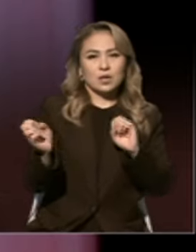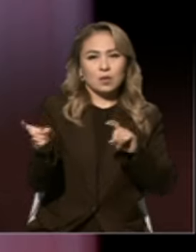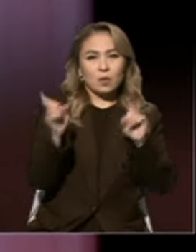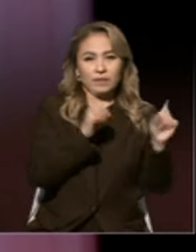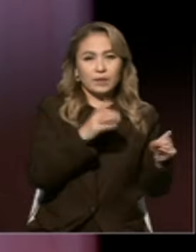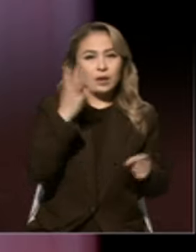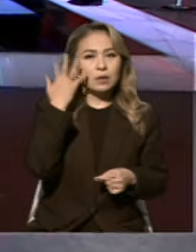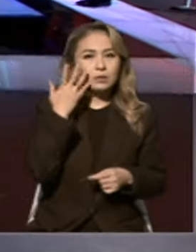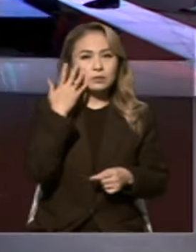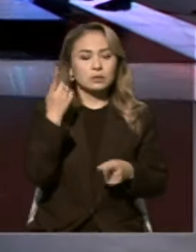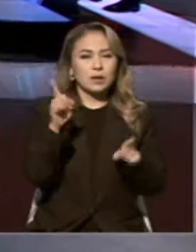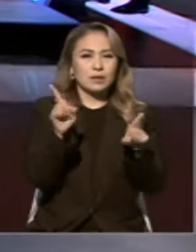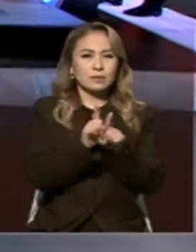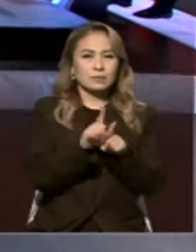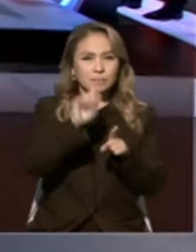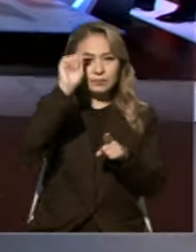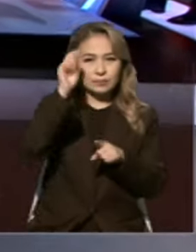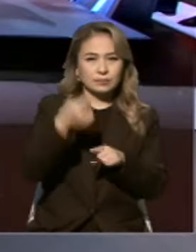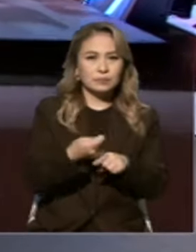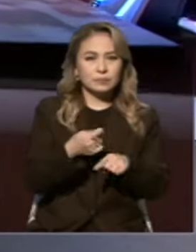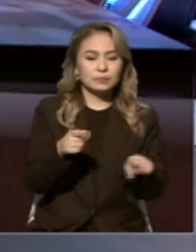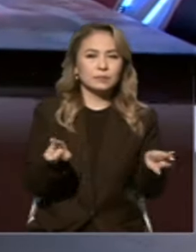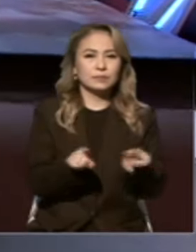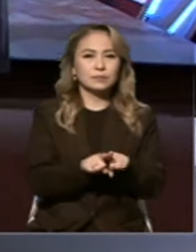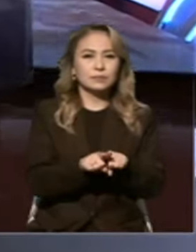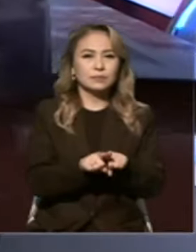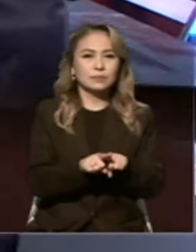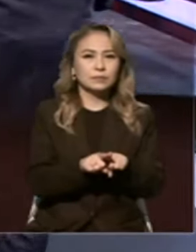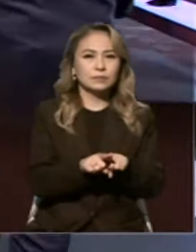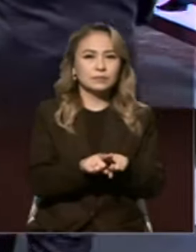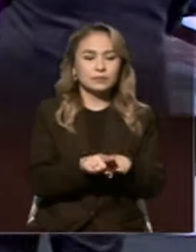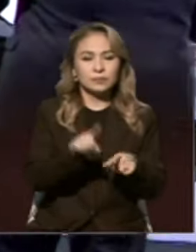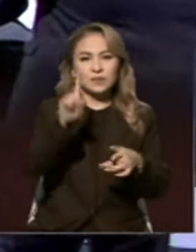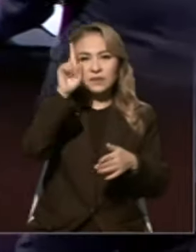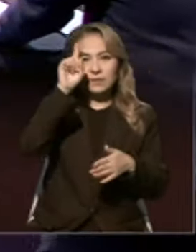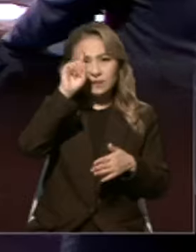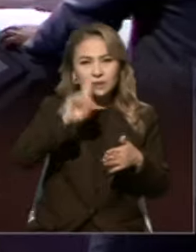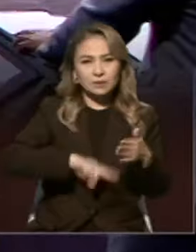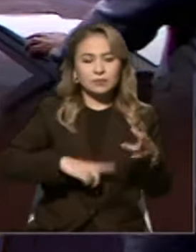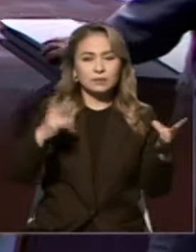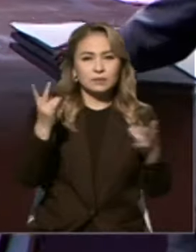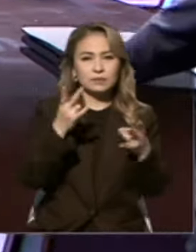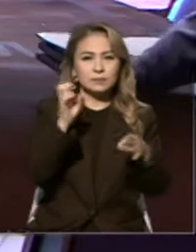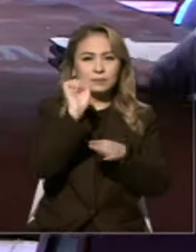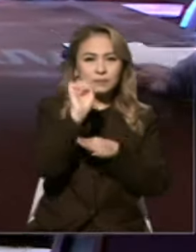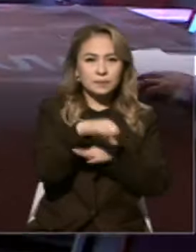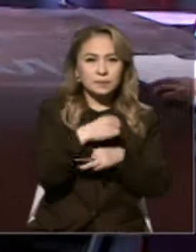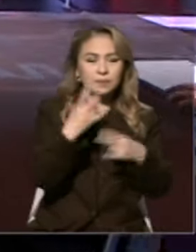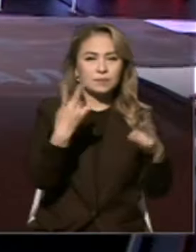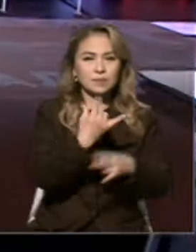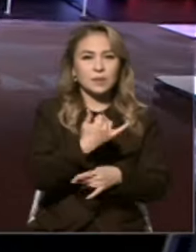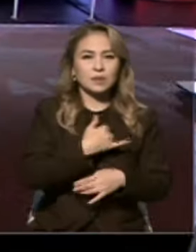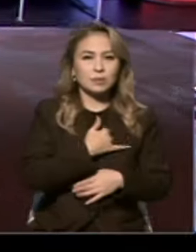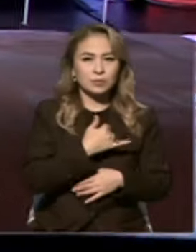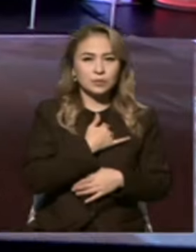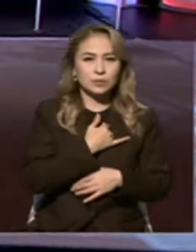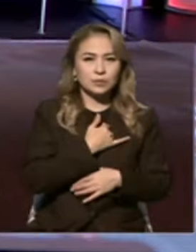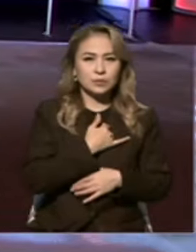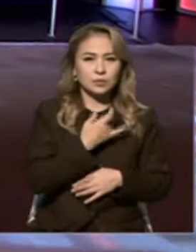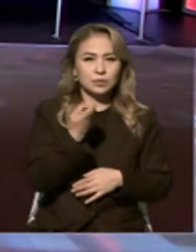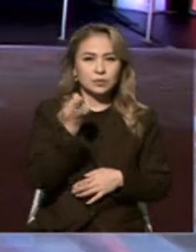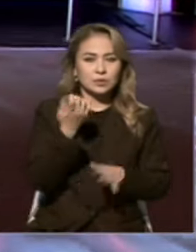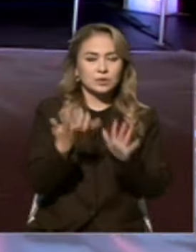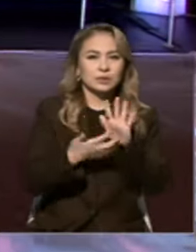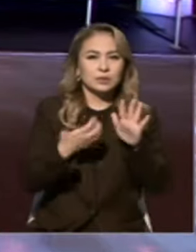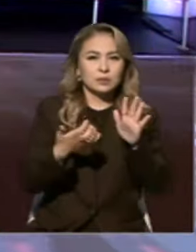кезінде соғыс жағдайында жағдай ғой, көну керек, мойынсыну керек. Бізде ол сәл кемістеу